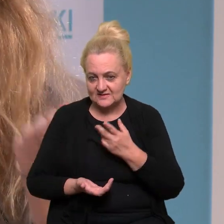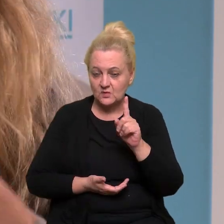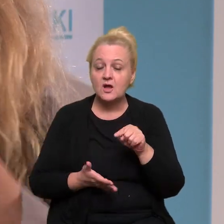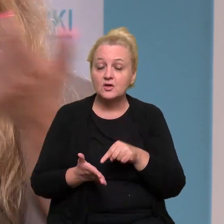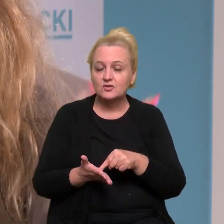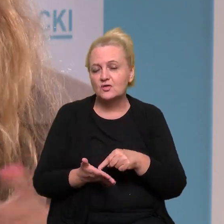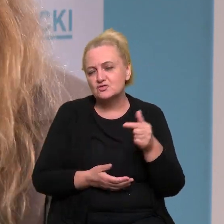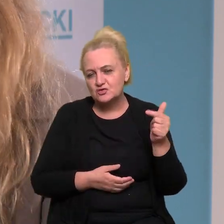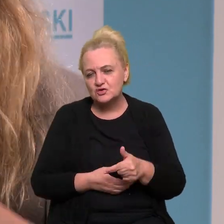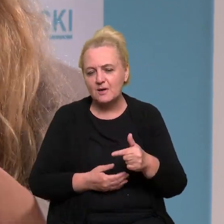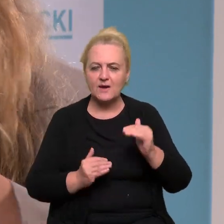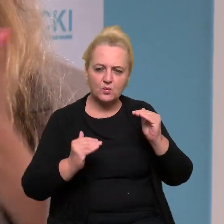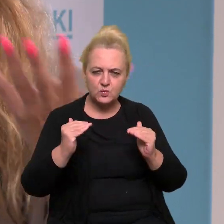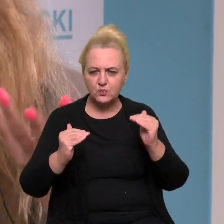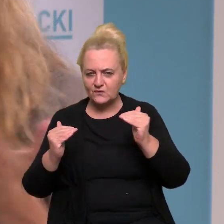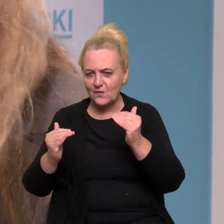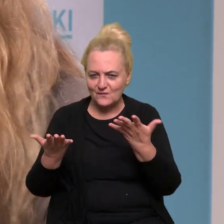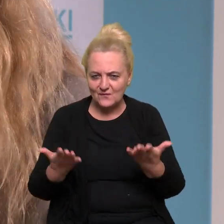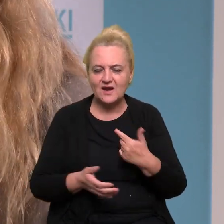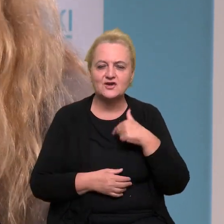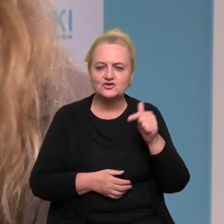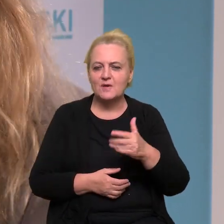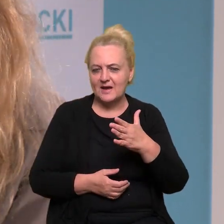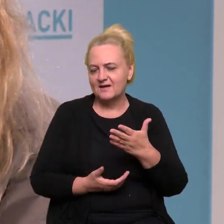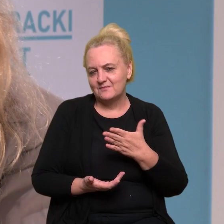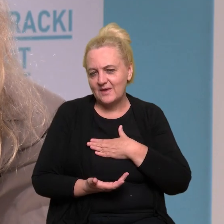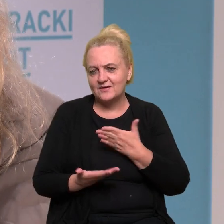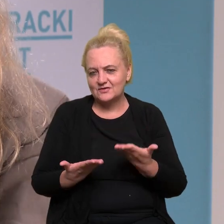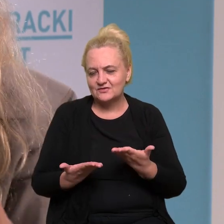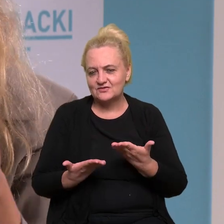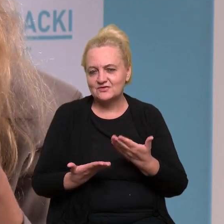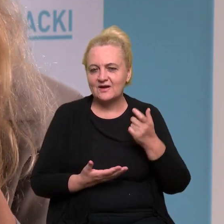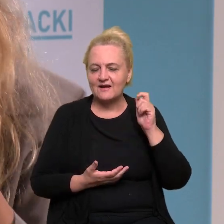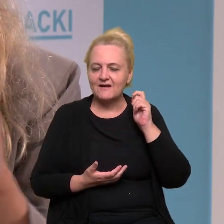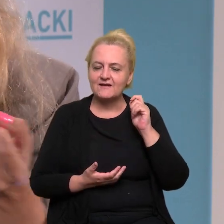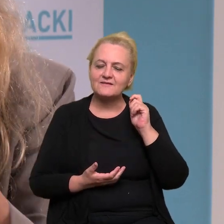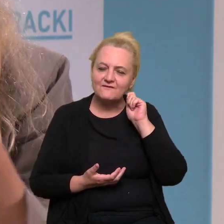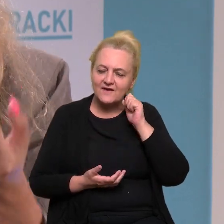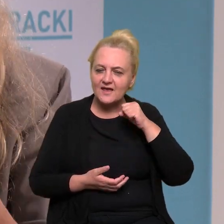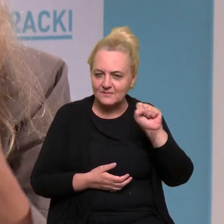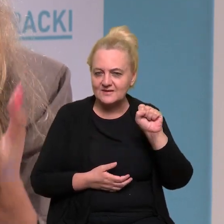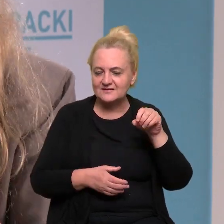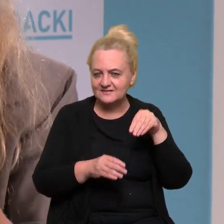trzeba jakiejś równowagi i trzeba też mieć na przykład feministycznych, jako